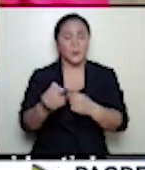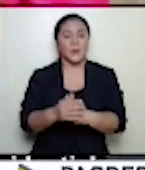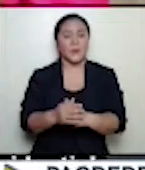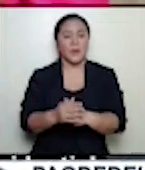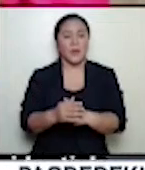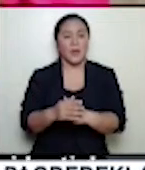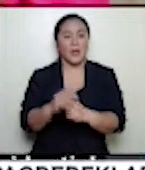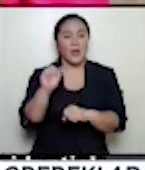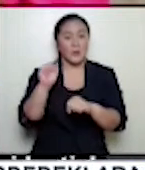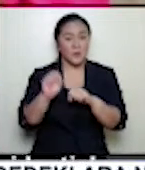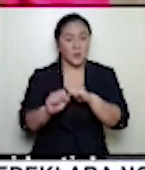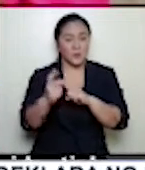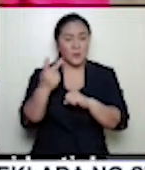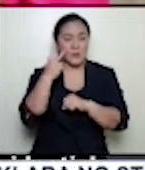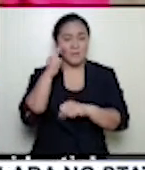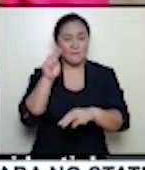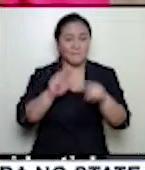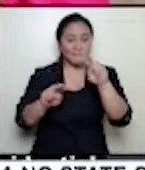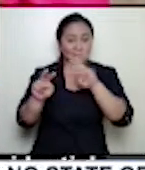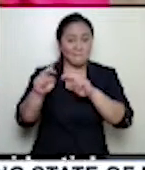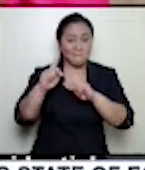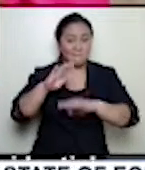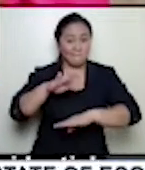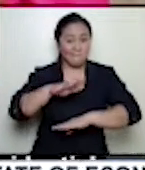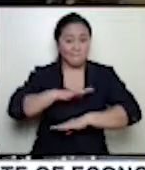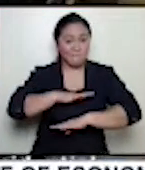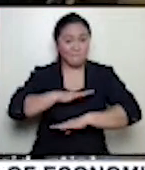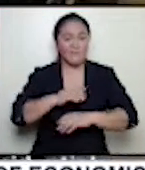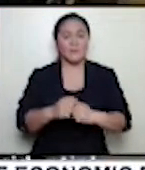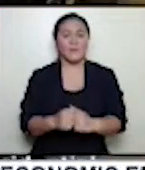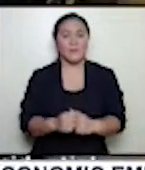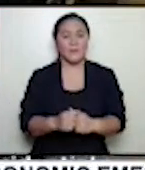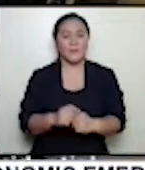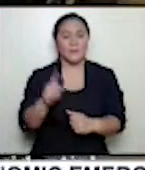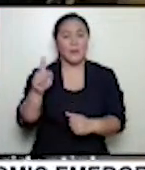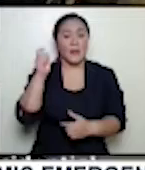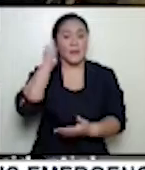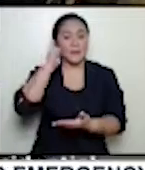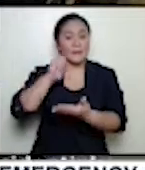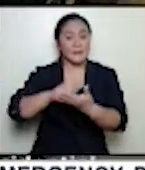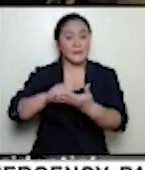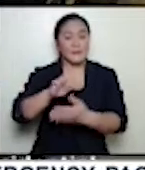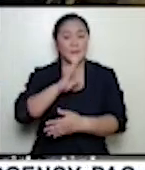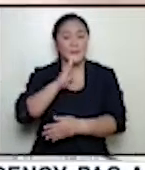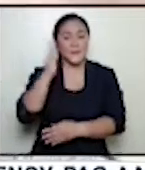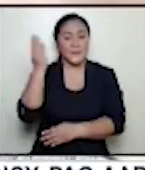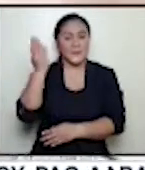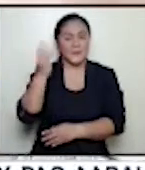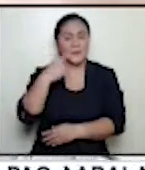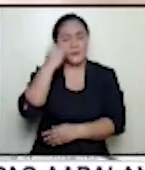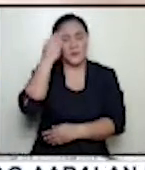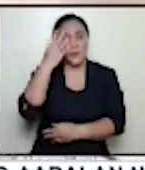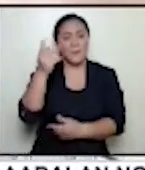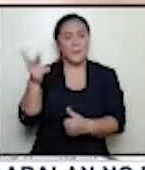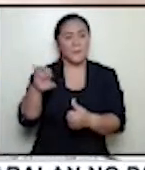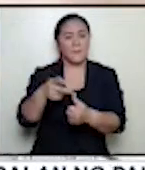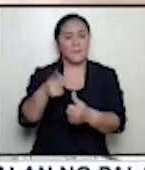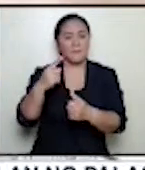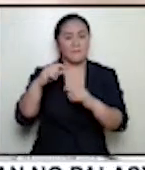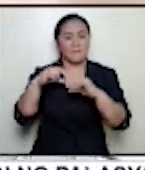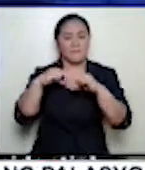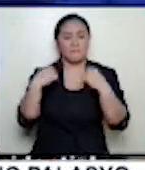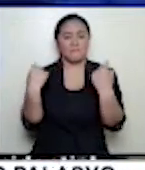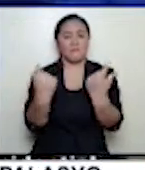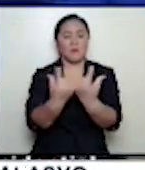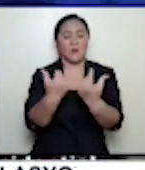ay sapat na. Sabi ni Secretary Andanar, kinakailangan munang talakayin ng gabinete ang issue at sa